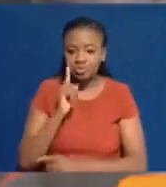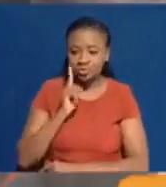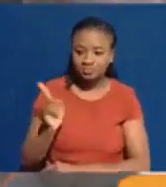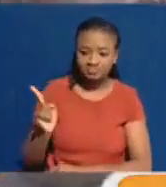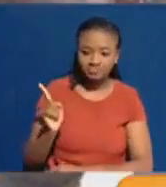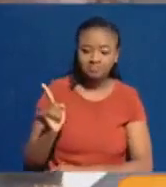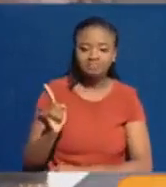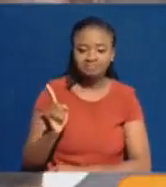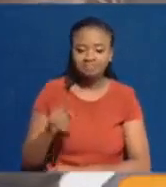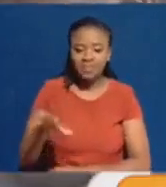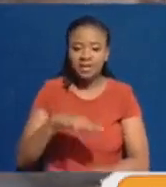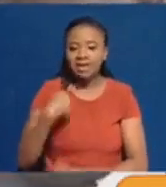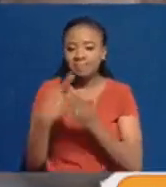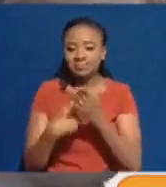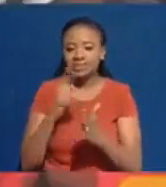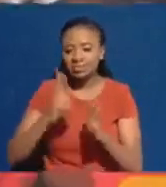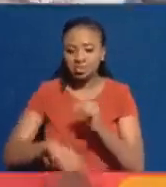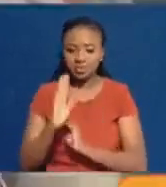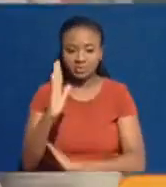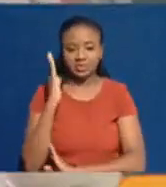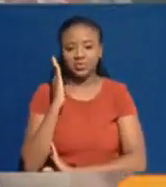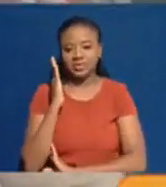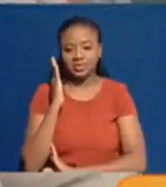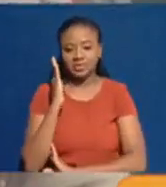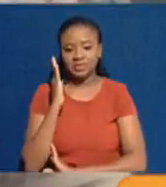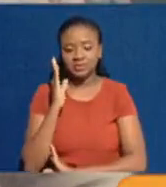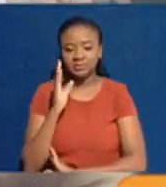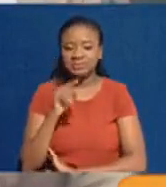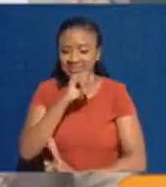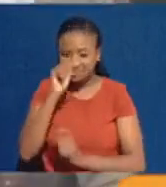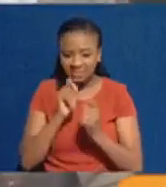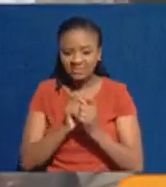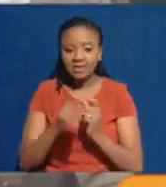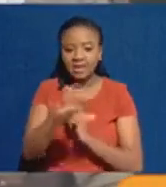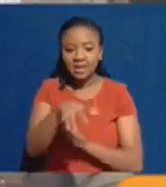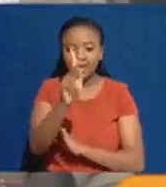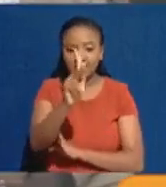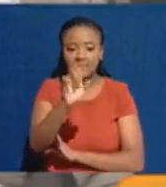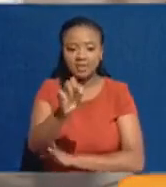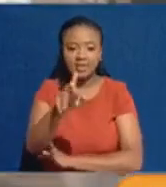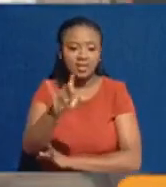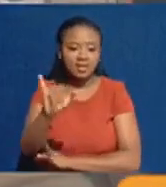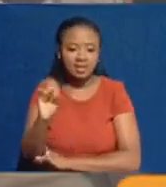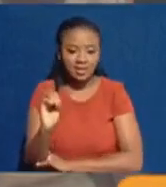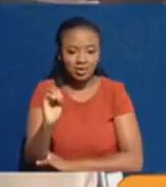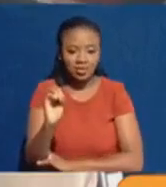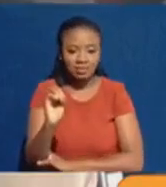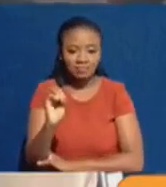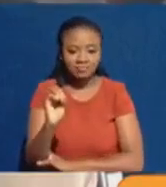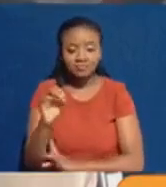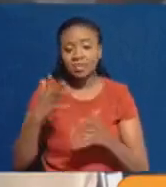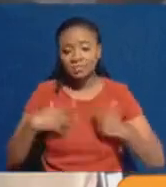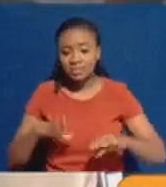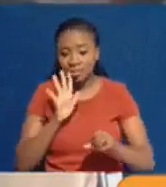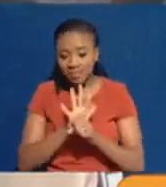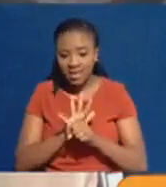kaskazini mwa Bonde la Ufa, na haswa ukosefu usalama katika Bonde la Kerio ambao umesababisha watu kupoteza mifugo na makazi